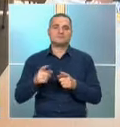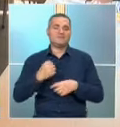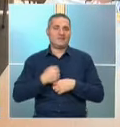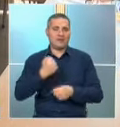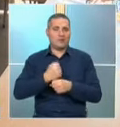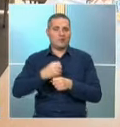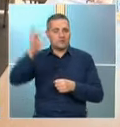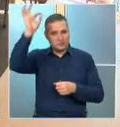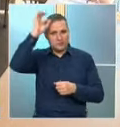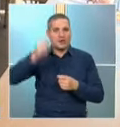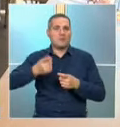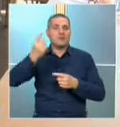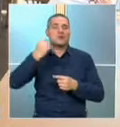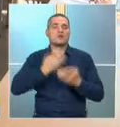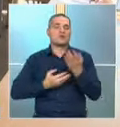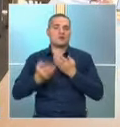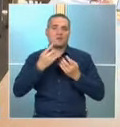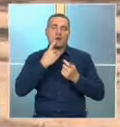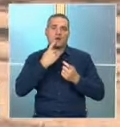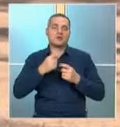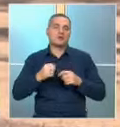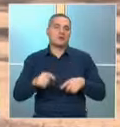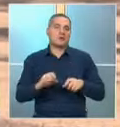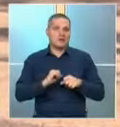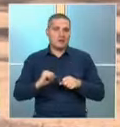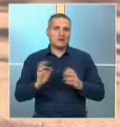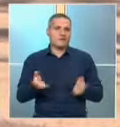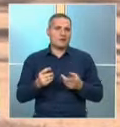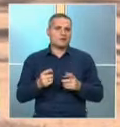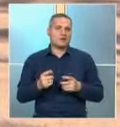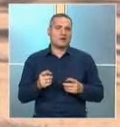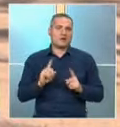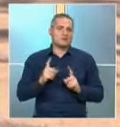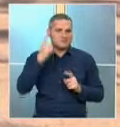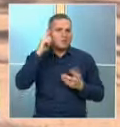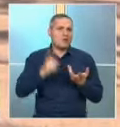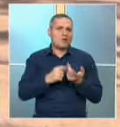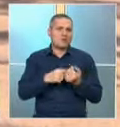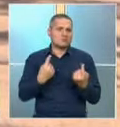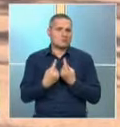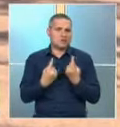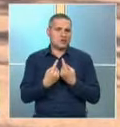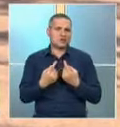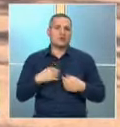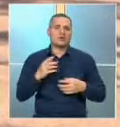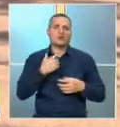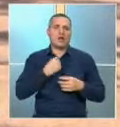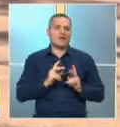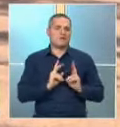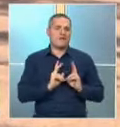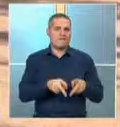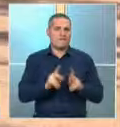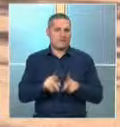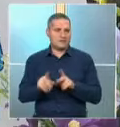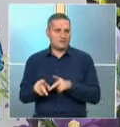Работим с учениците от миналата учебна година и всъщност вече дори не знам колко срещи имахме, защото в доста класове